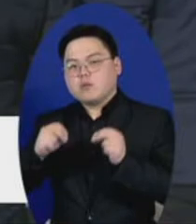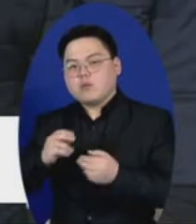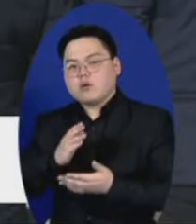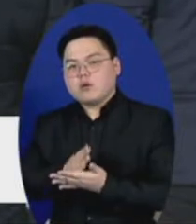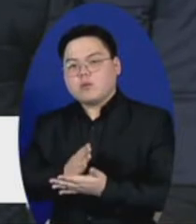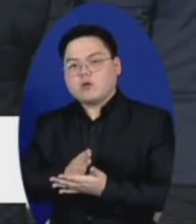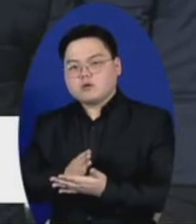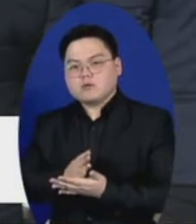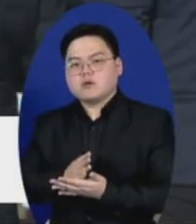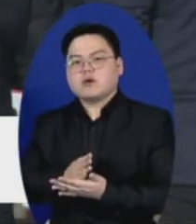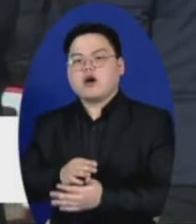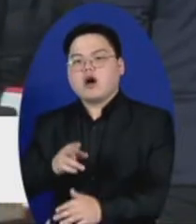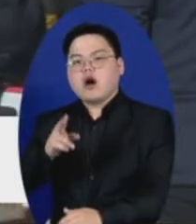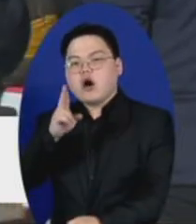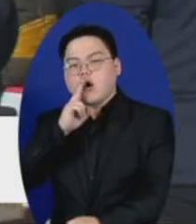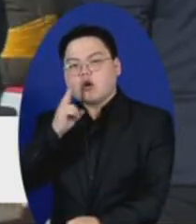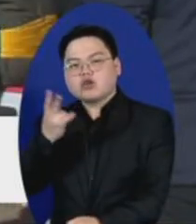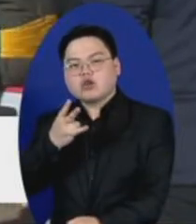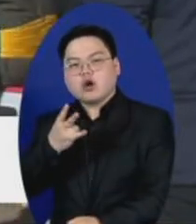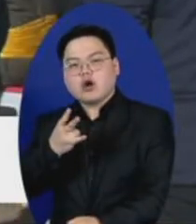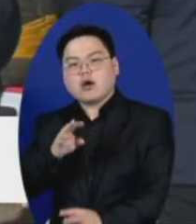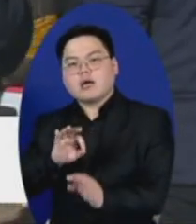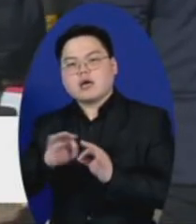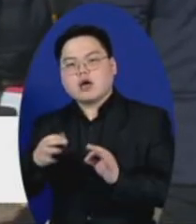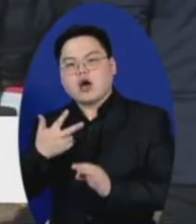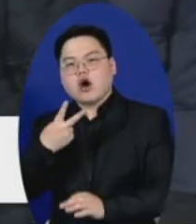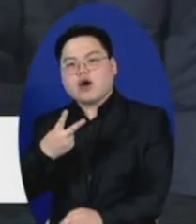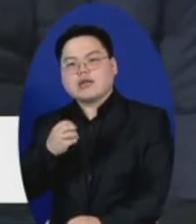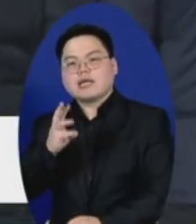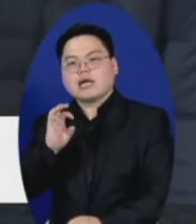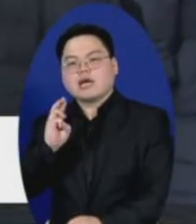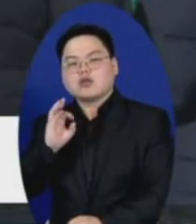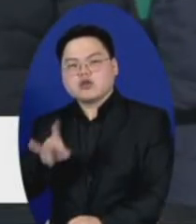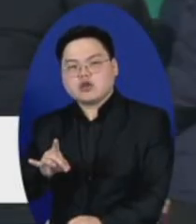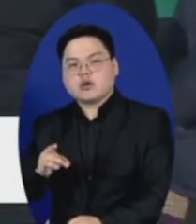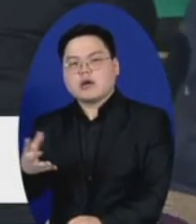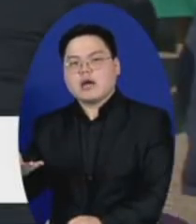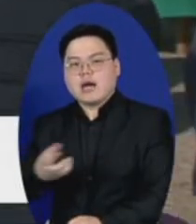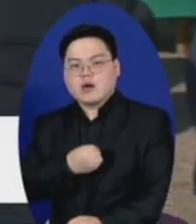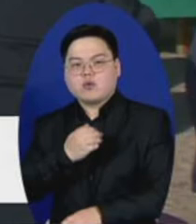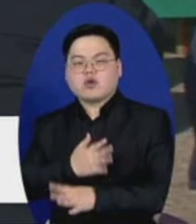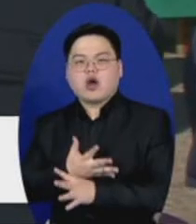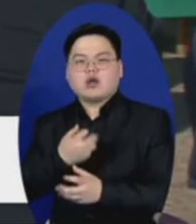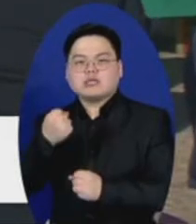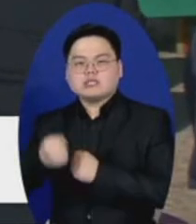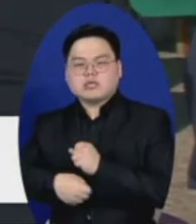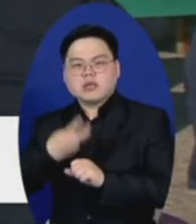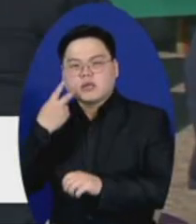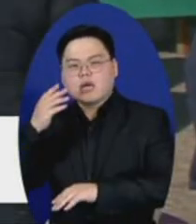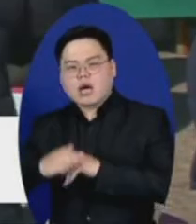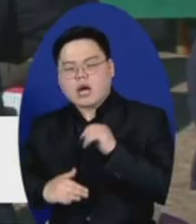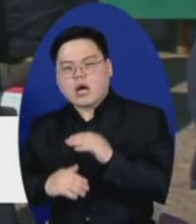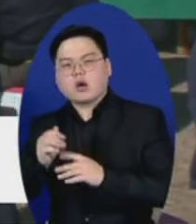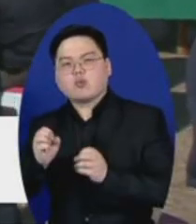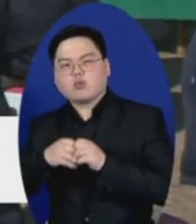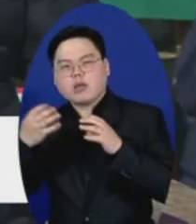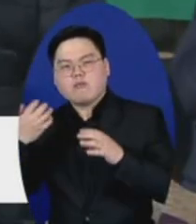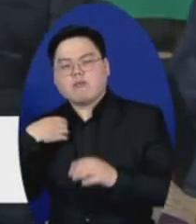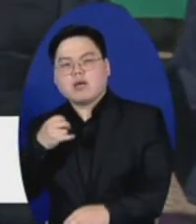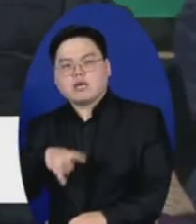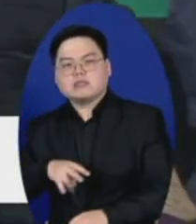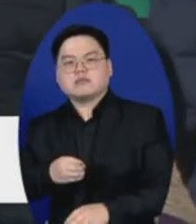бол хүнсний ногооны ийж хүртэл 2 трактор оруулж ирсэн. Олон жил одоо гар аргаар одоо өөрсдөө ур тариалтаа хийж исэн